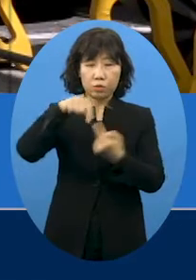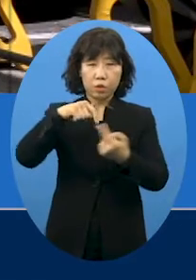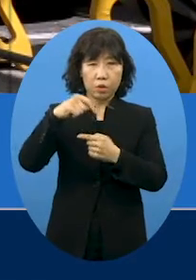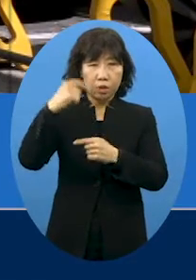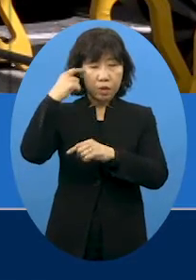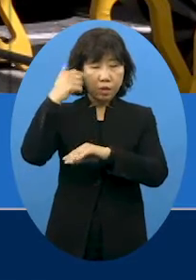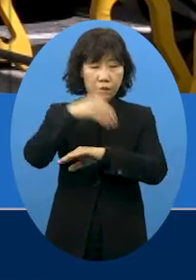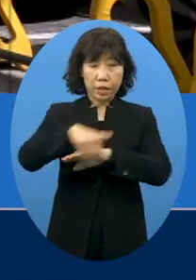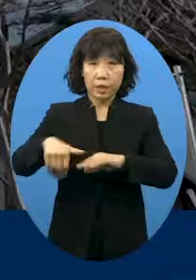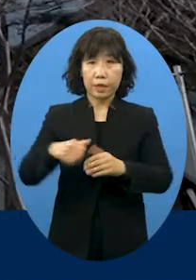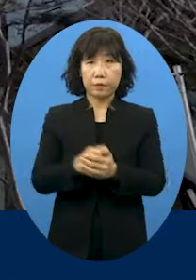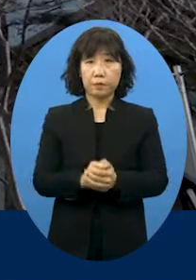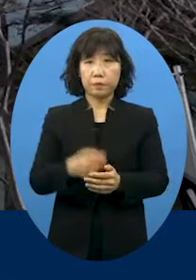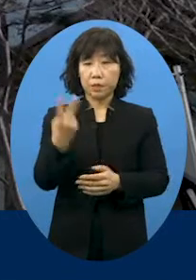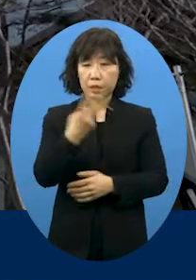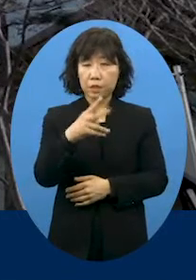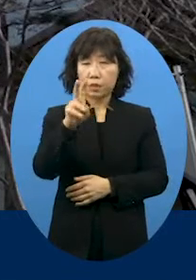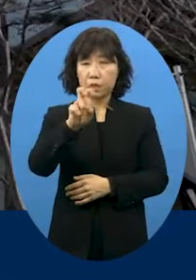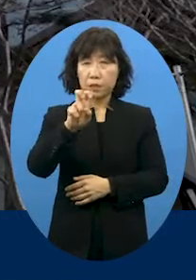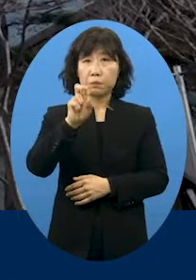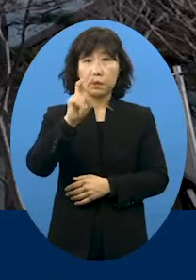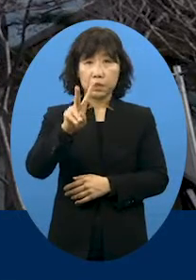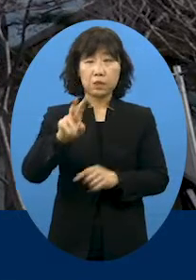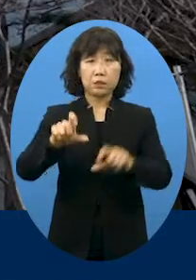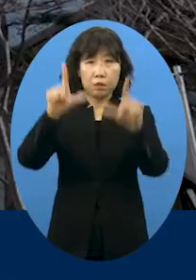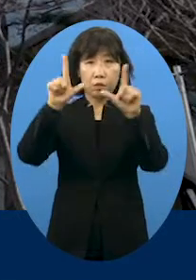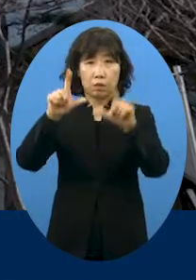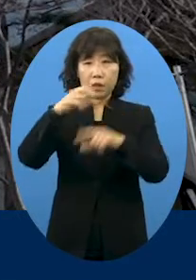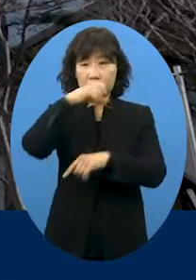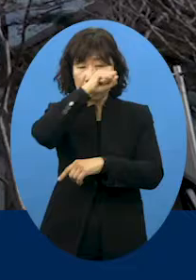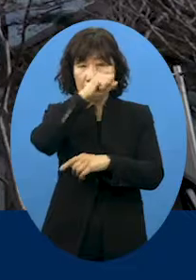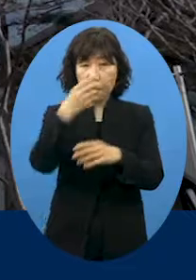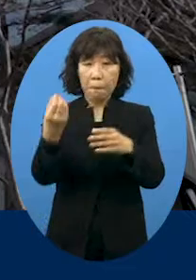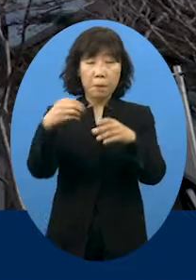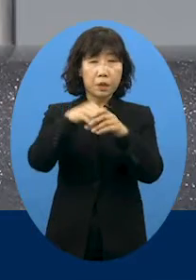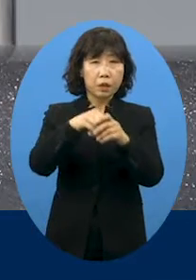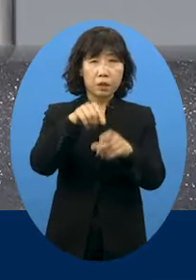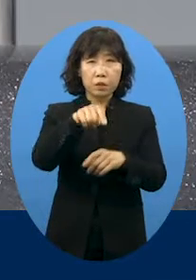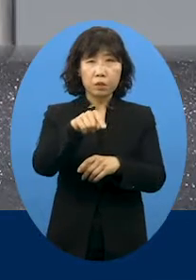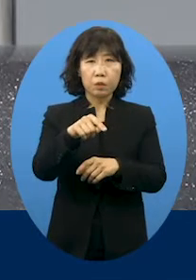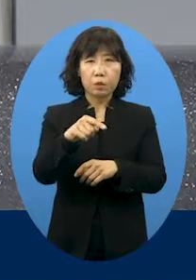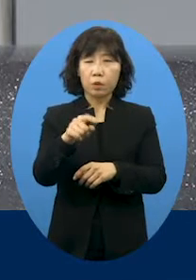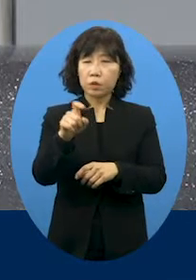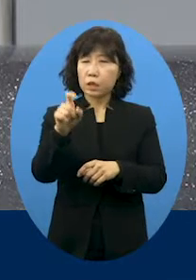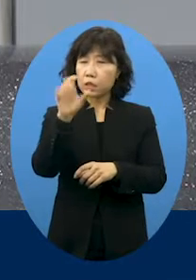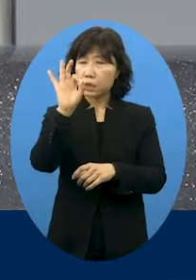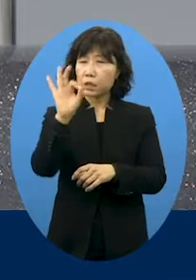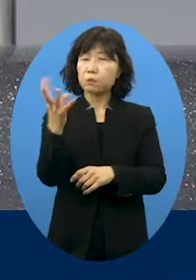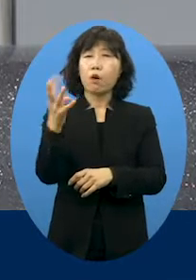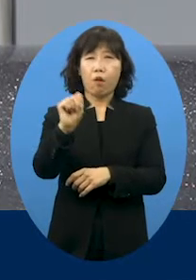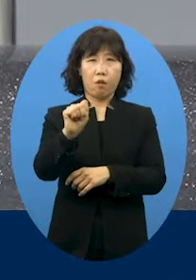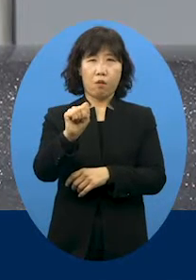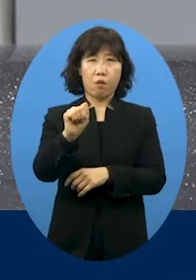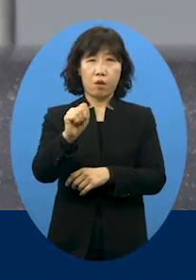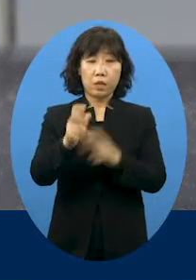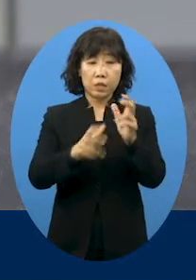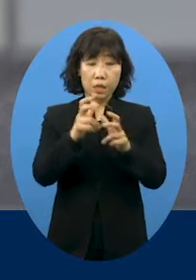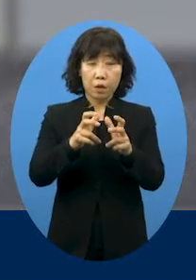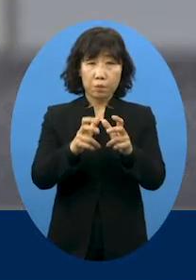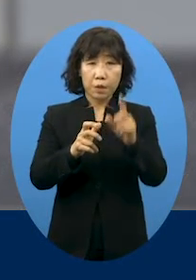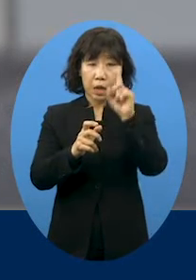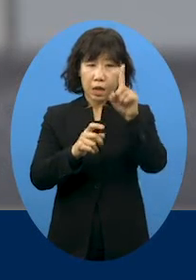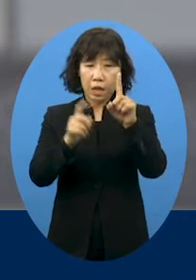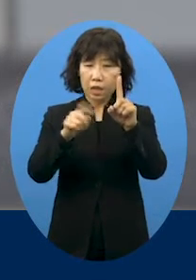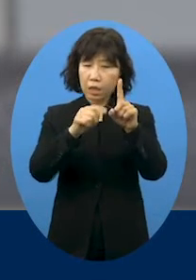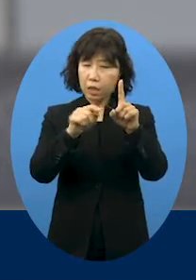운영합니다 2022년 도 예산안에 반영될 올해 주민참여예산 은 총 10억원 규모로 사업비는